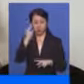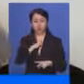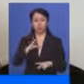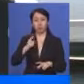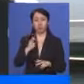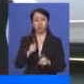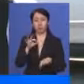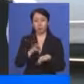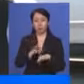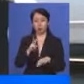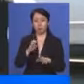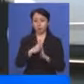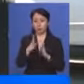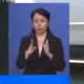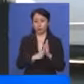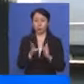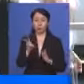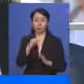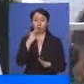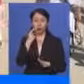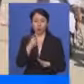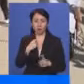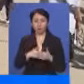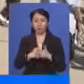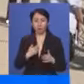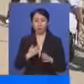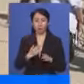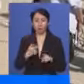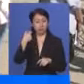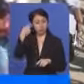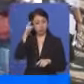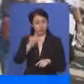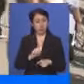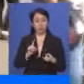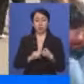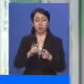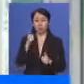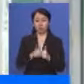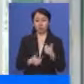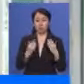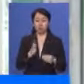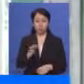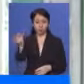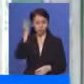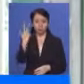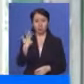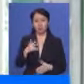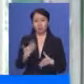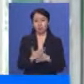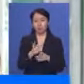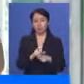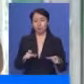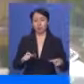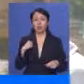пик заболеваемости COVID-19, однако, как говорят, предупрежден, значит вооружен. Об инфекции ежедневно будут напоминать 30 волонтеров. Эти